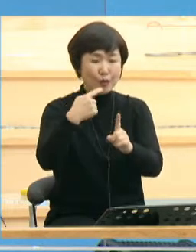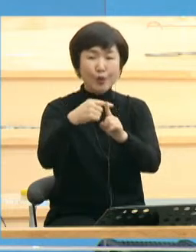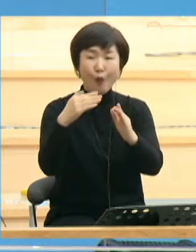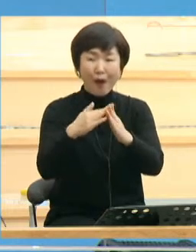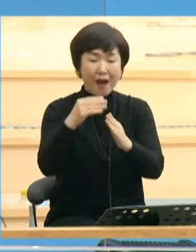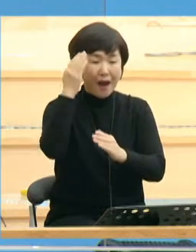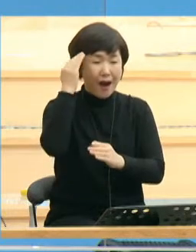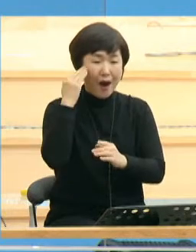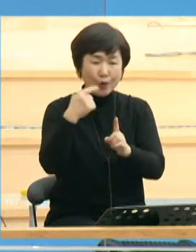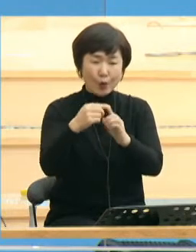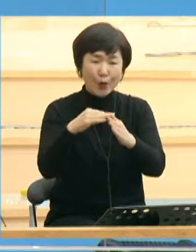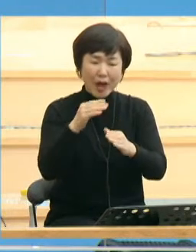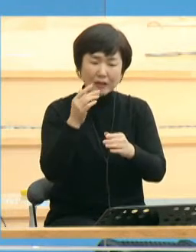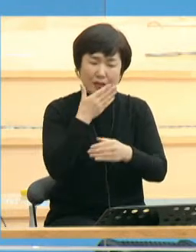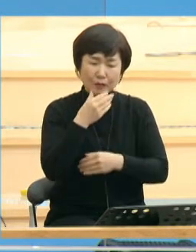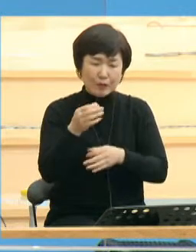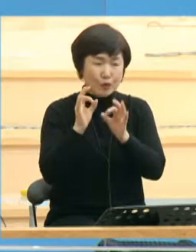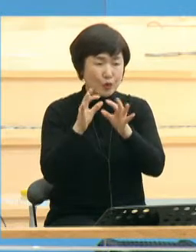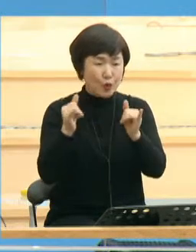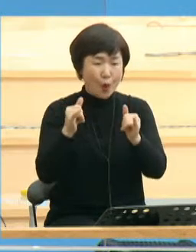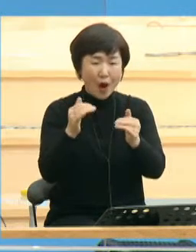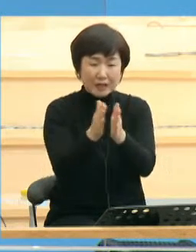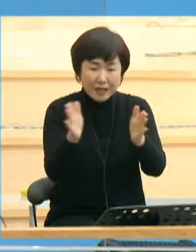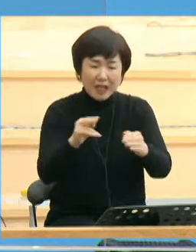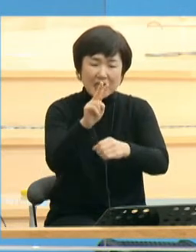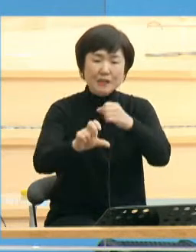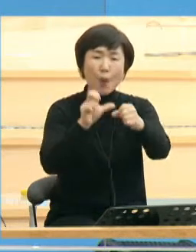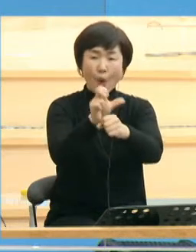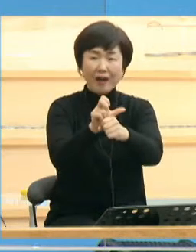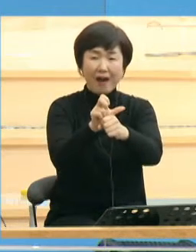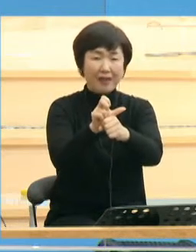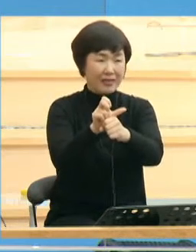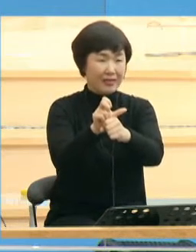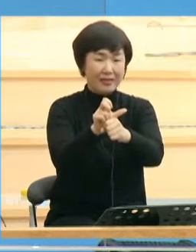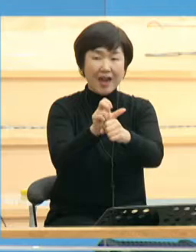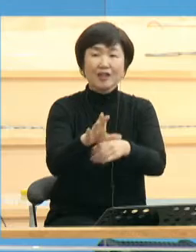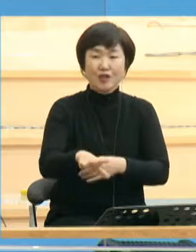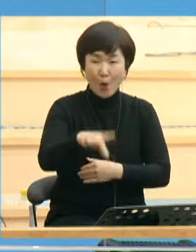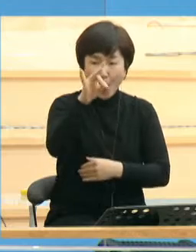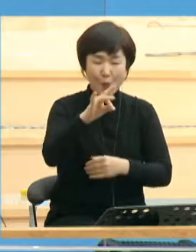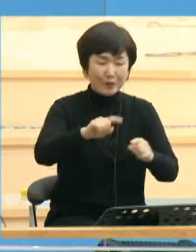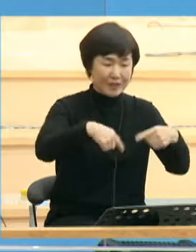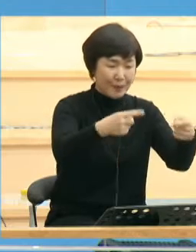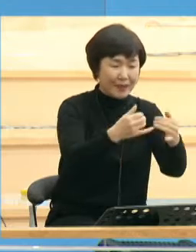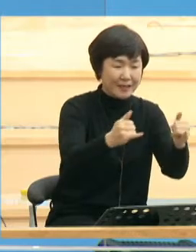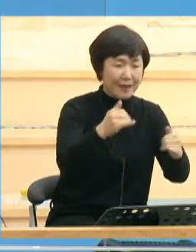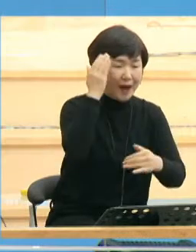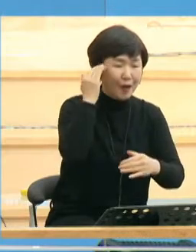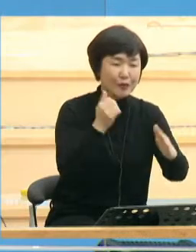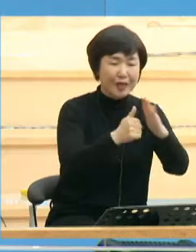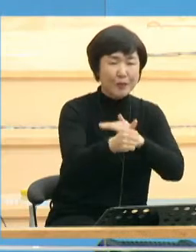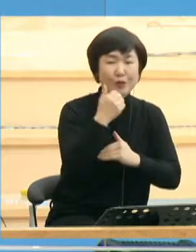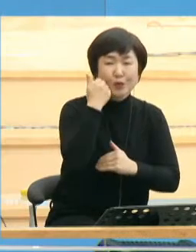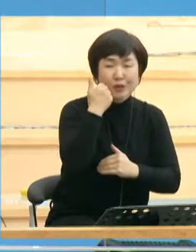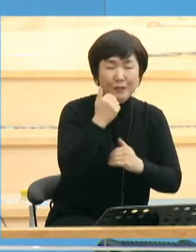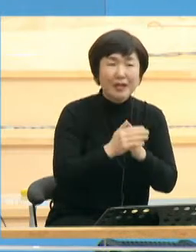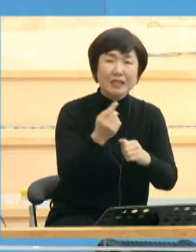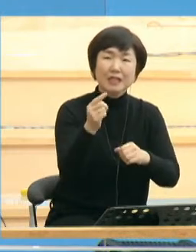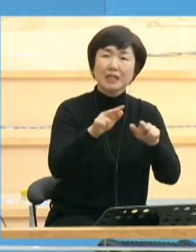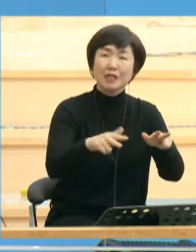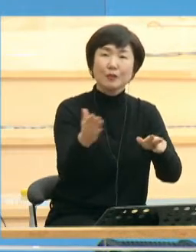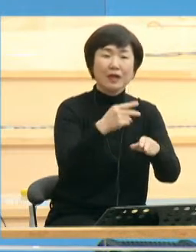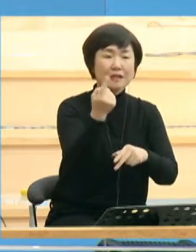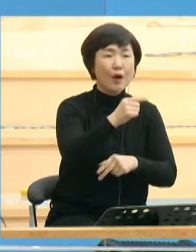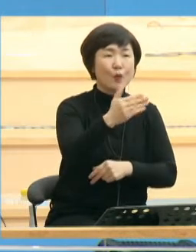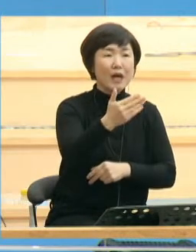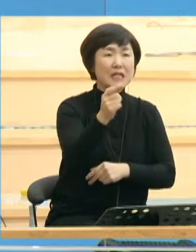선교가 시작된 지 25년 밖에 안됐는데 한국교회를 계피 해서 참석한 사람들이 있었어요 지금부터 110년 전에 끄니까